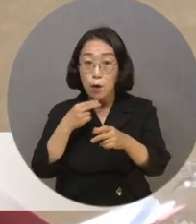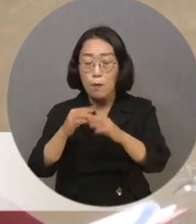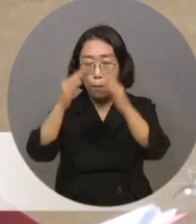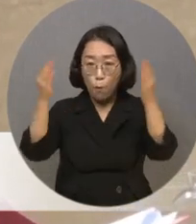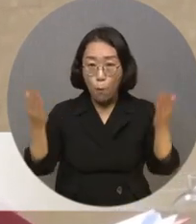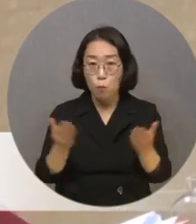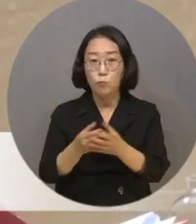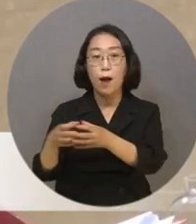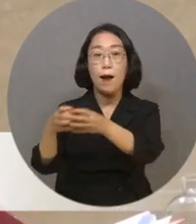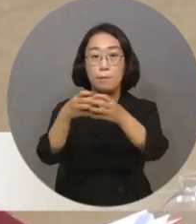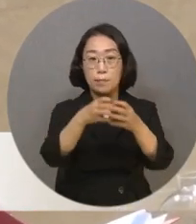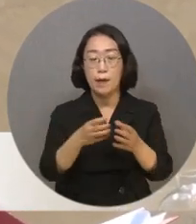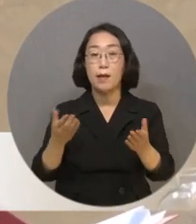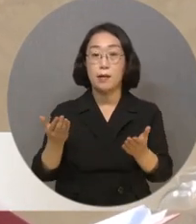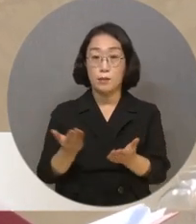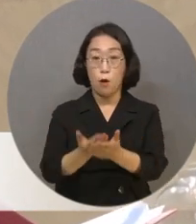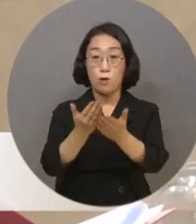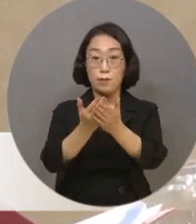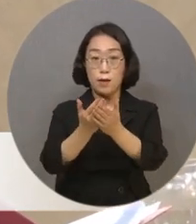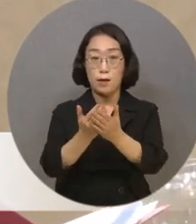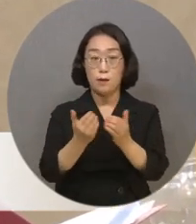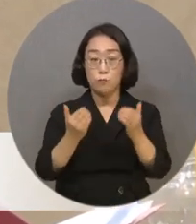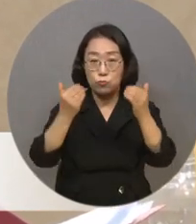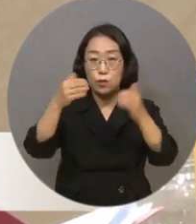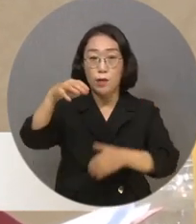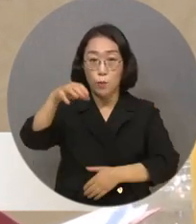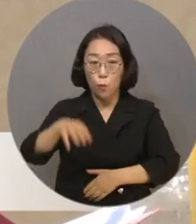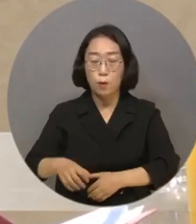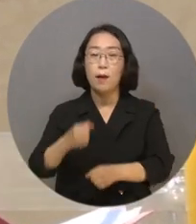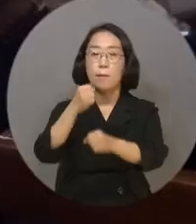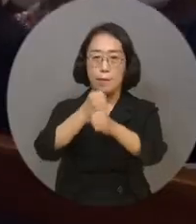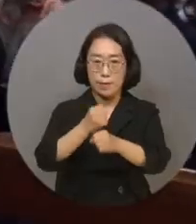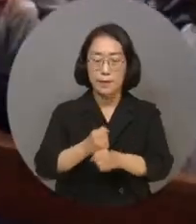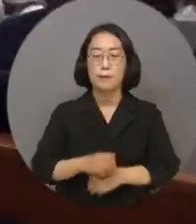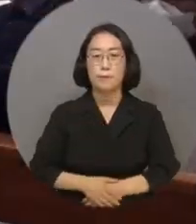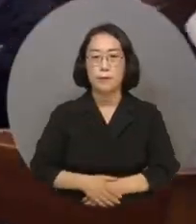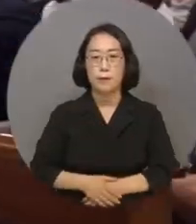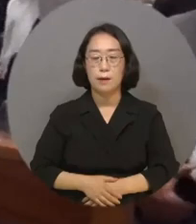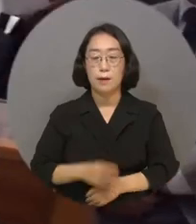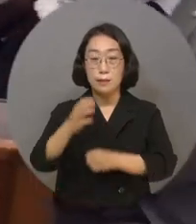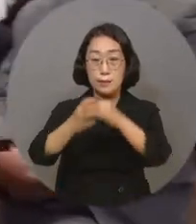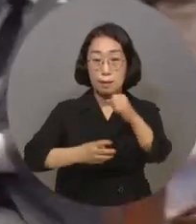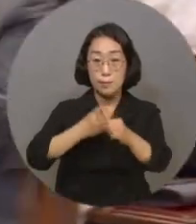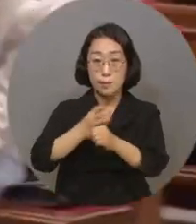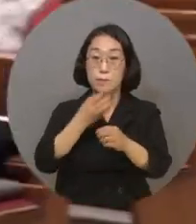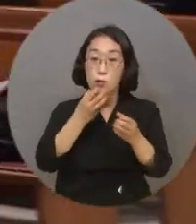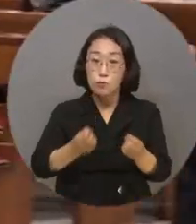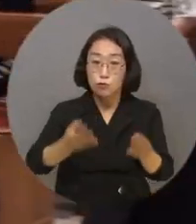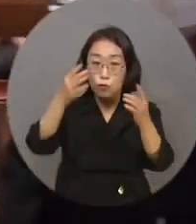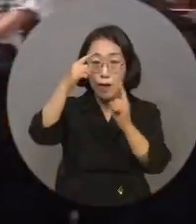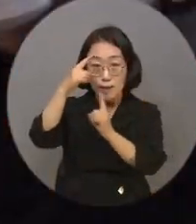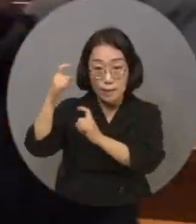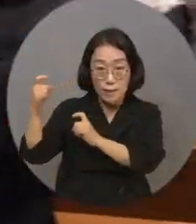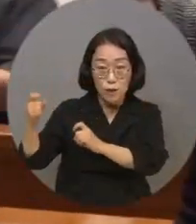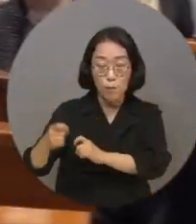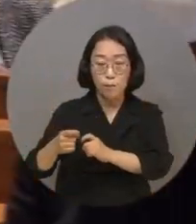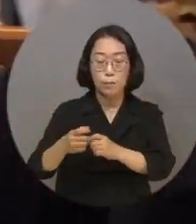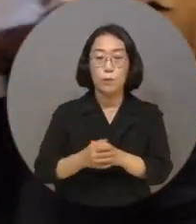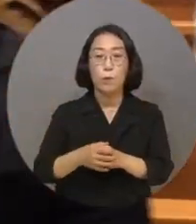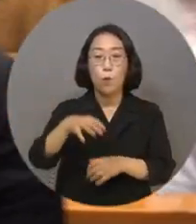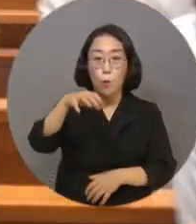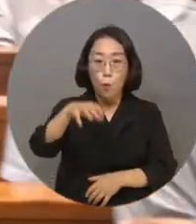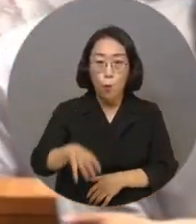함께하는 성장하는 나루터 공동체를 만들어 내겠습니다. 개원 30주년을 축하하기 위해 양주 관내뿐만